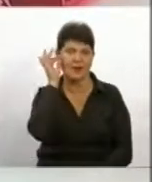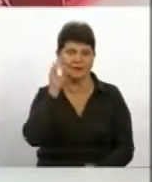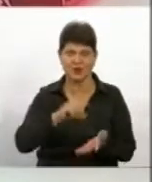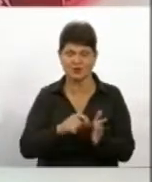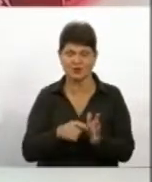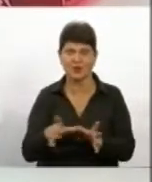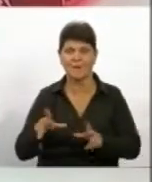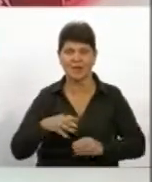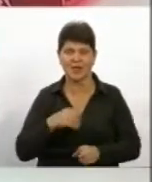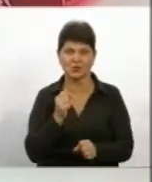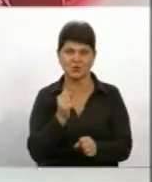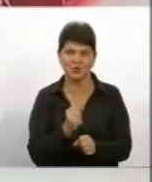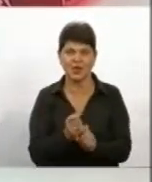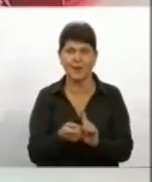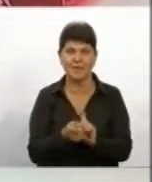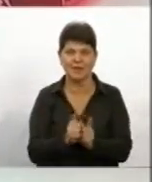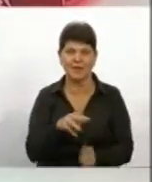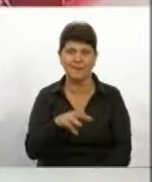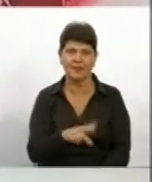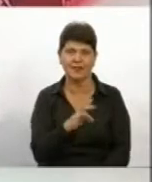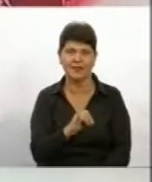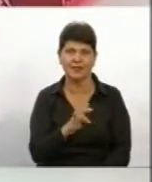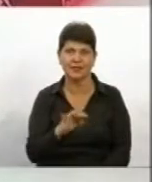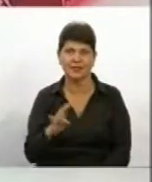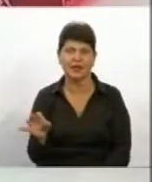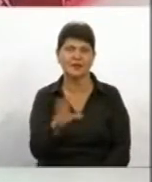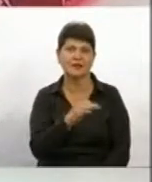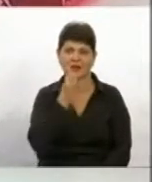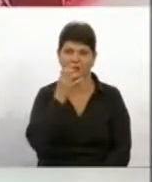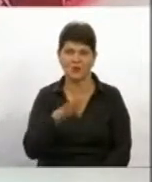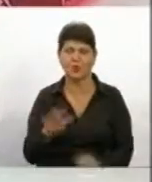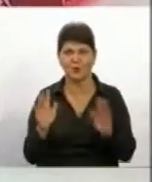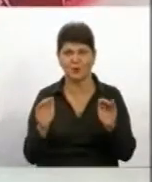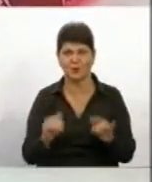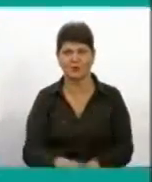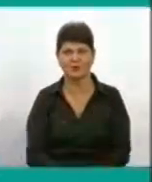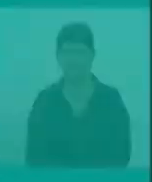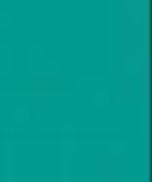разом зі мною працювала сурдоперекладач Марина Нікітіна. На все добре і до зустрічі в ефірі.